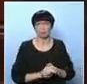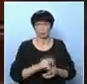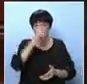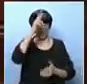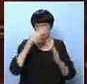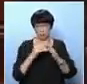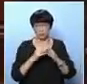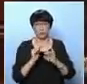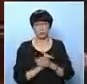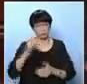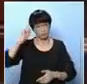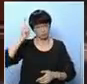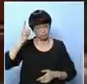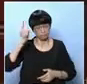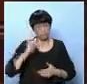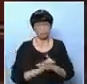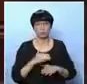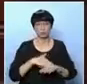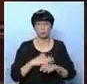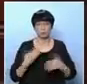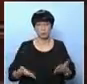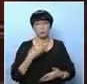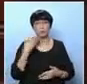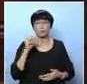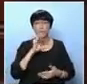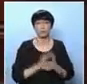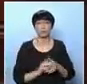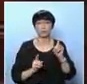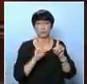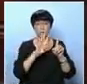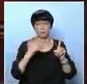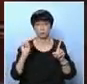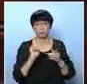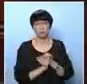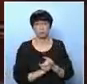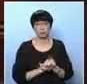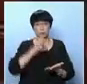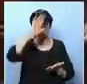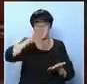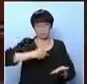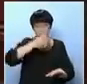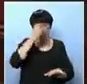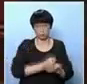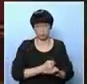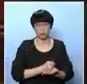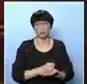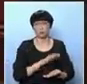屋，每日我哋啱啱今朝早仲講緊話，我哋個140個單程證，我哋要收翻翻嚟，又點樣